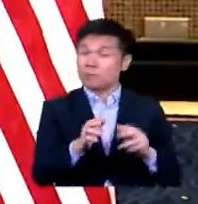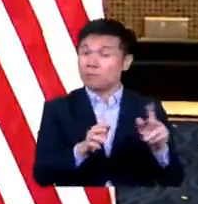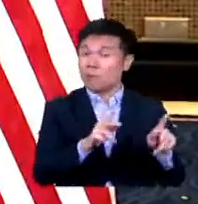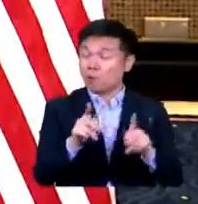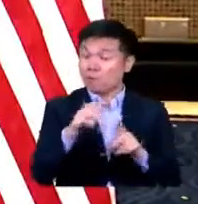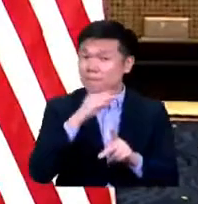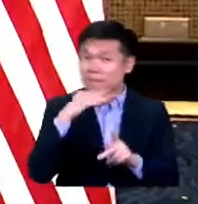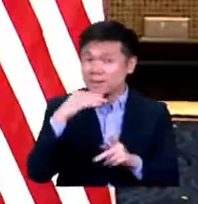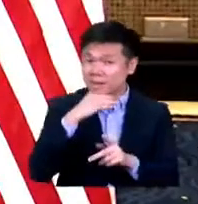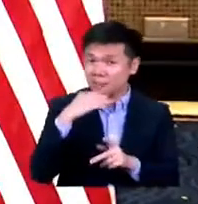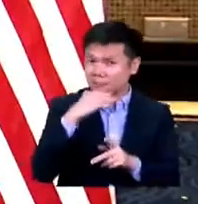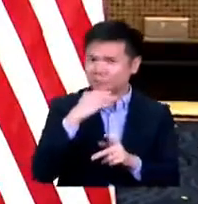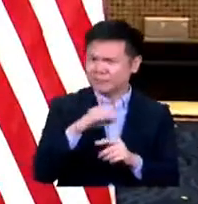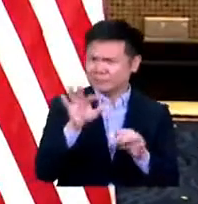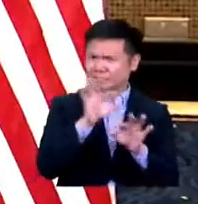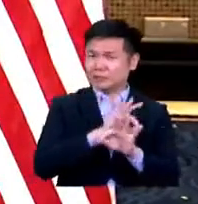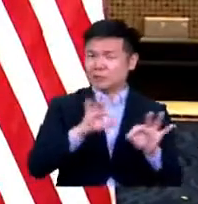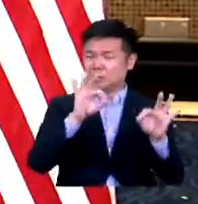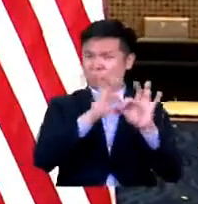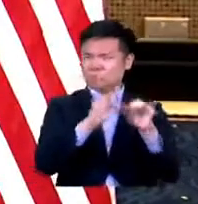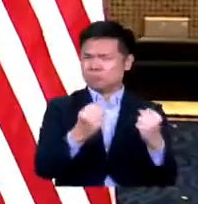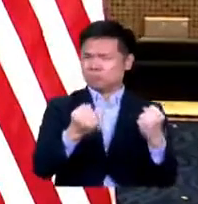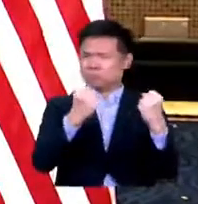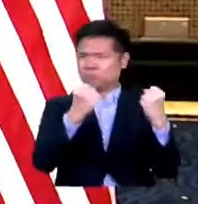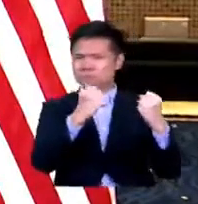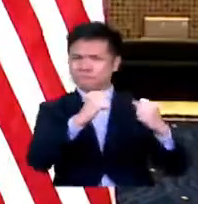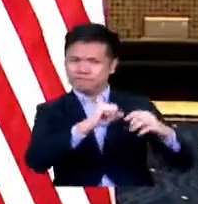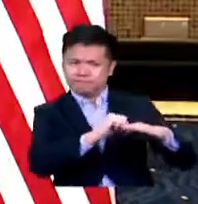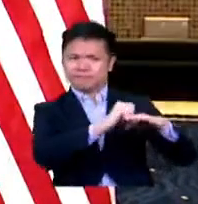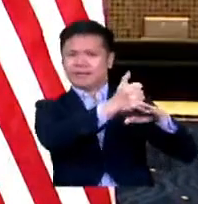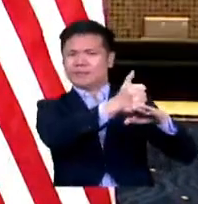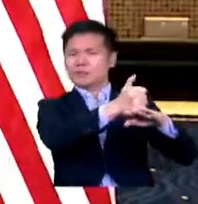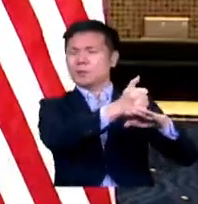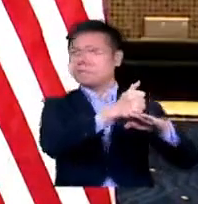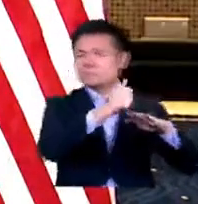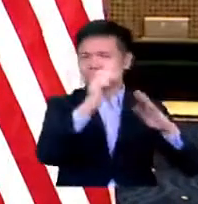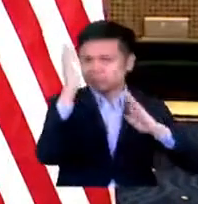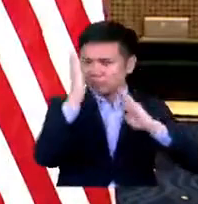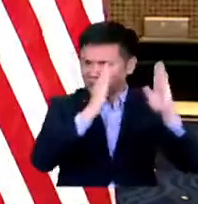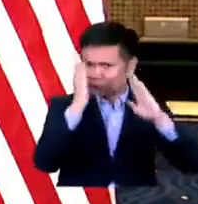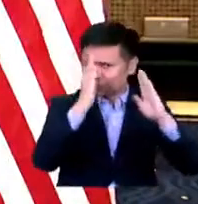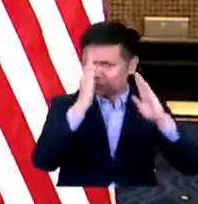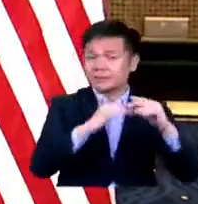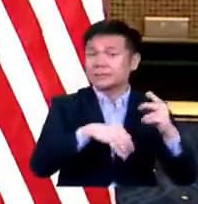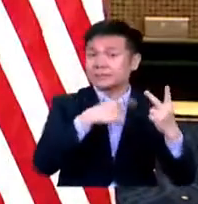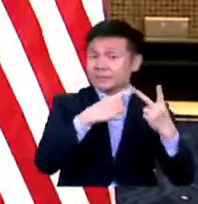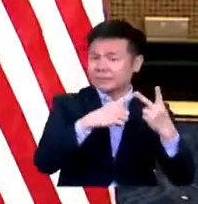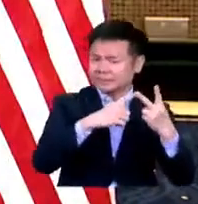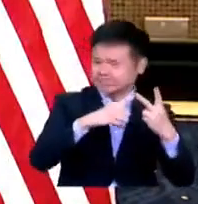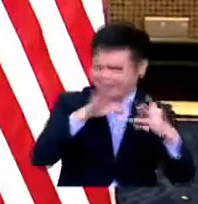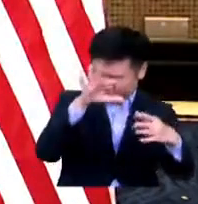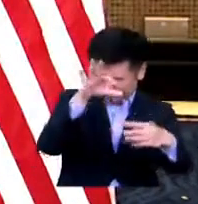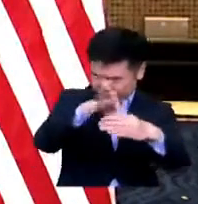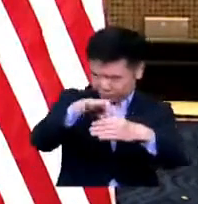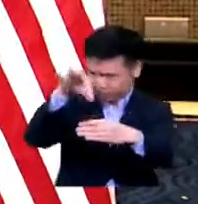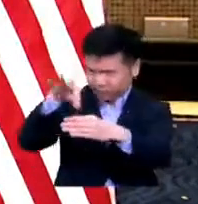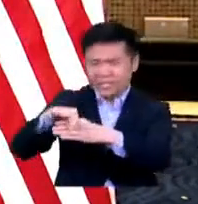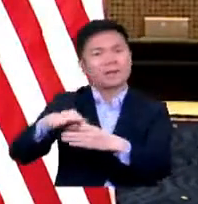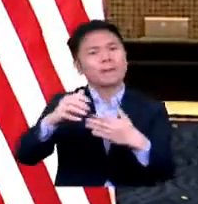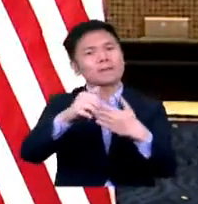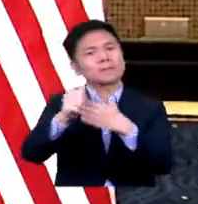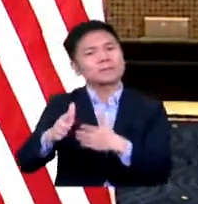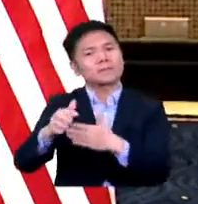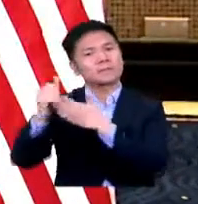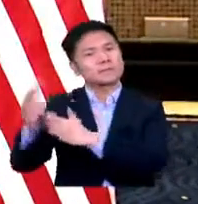lebih besar dalam pembentukan negara bangsa terutamanya memilih pemimpin negara selaras